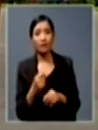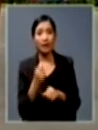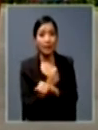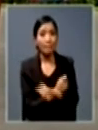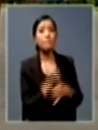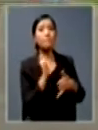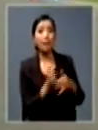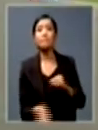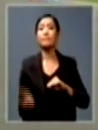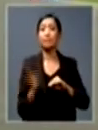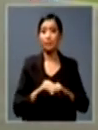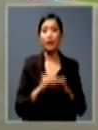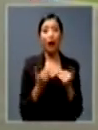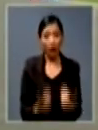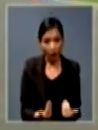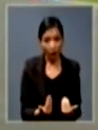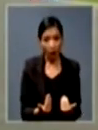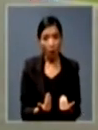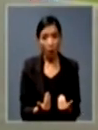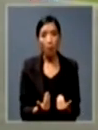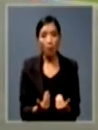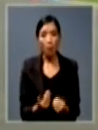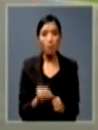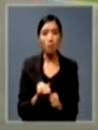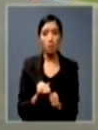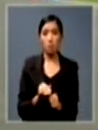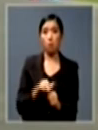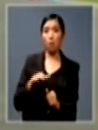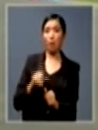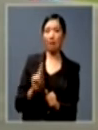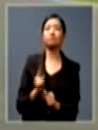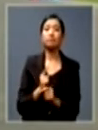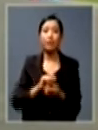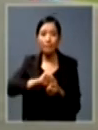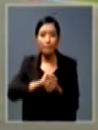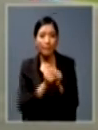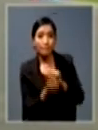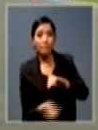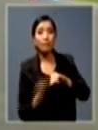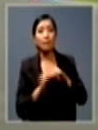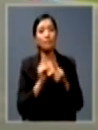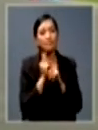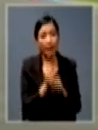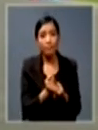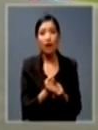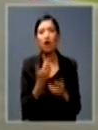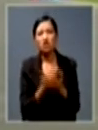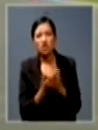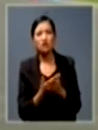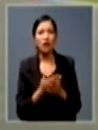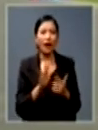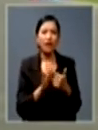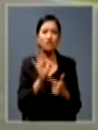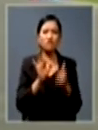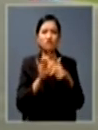างขั้นต่ำครั้งนี้ไม่ได้ปรับขึ้นเป็นการนำร่อง แต่ เป็นการปรับขึ้นตาม ค่าครองชีพอัตราเงินเฟ้อที่สูงไปก่อนหน้